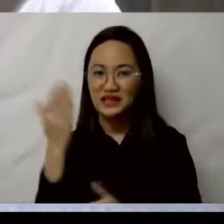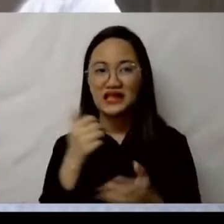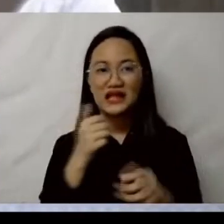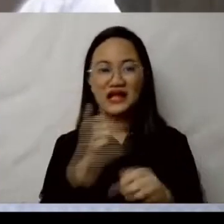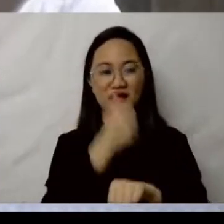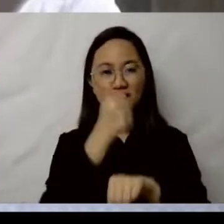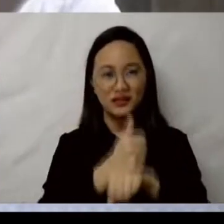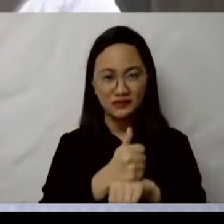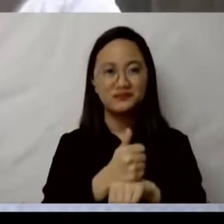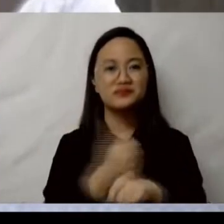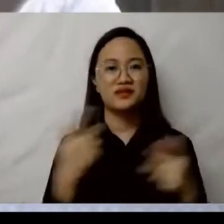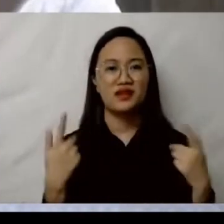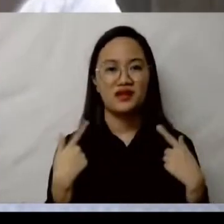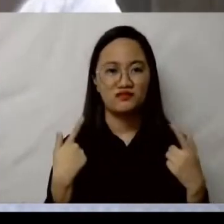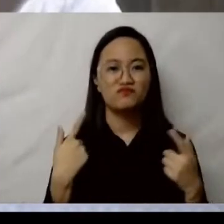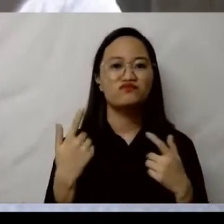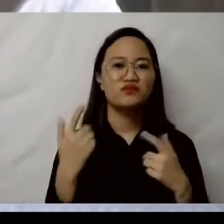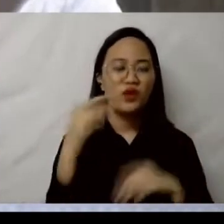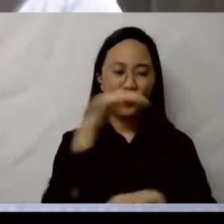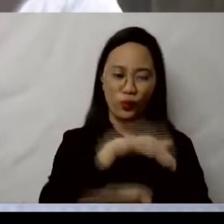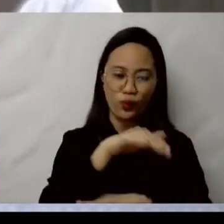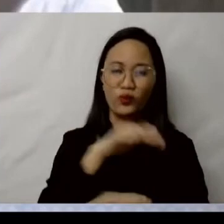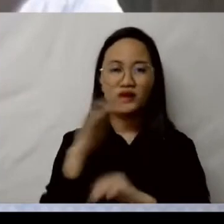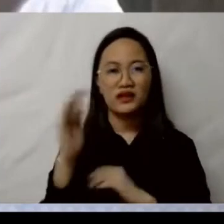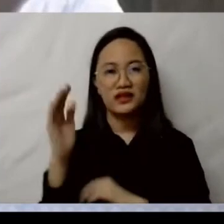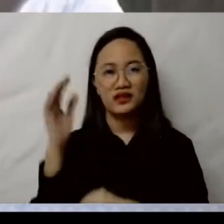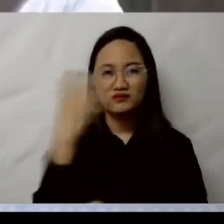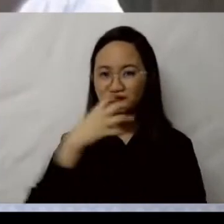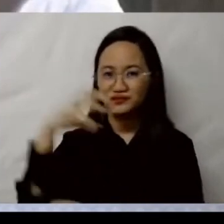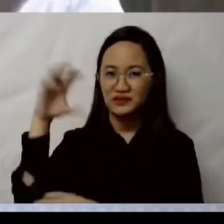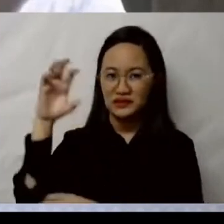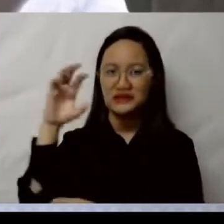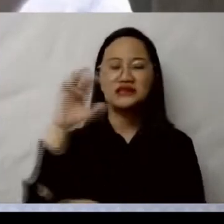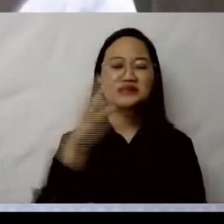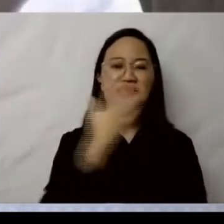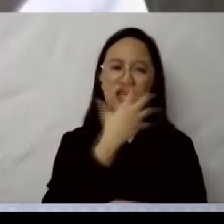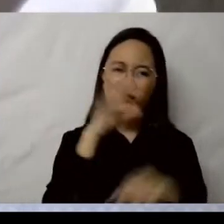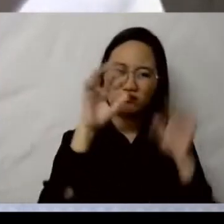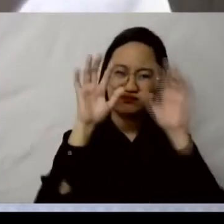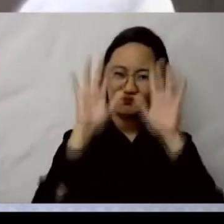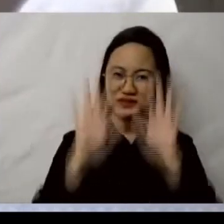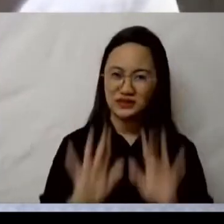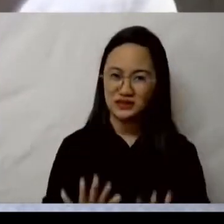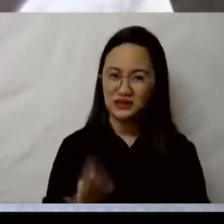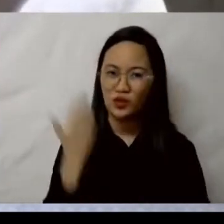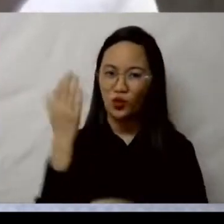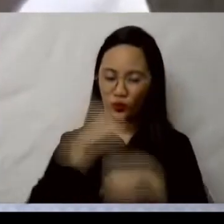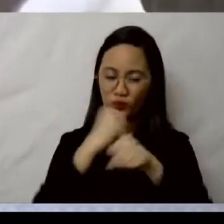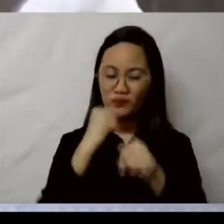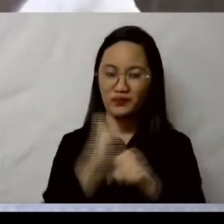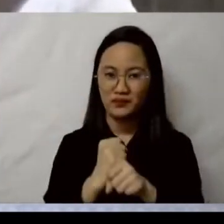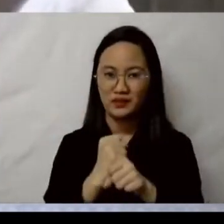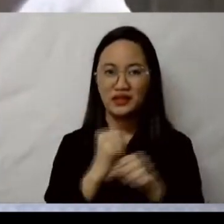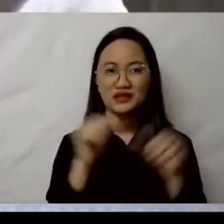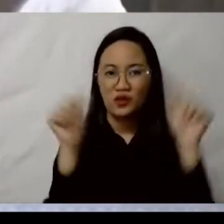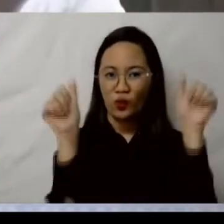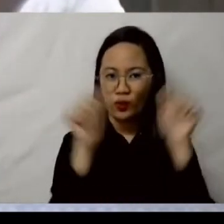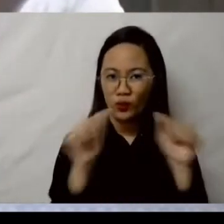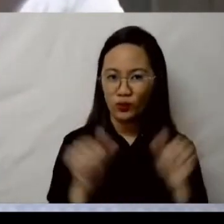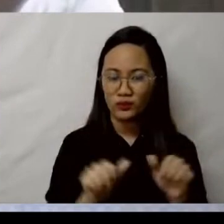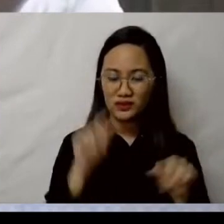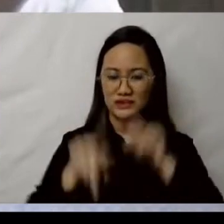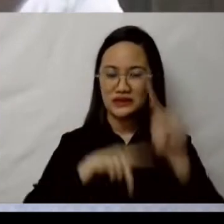araw, gayon din ng tag-init at tag-ulan. Ikaw ang humubog sa tao bilang iyong kawangis na mapagkakatiwala ang mga